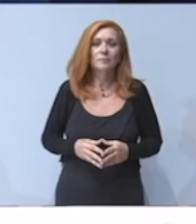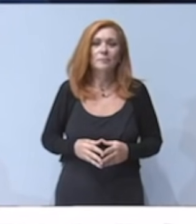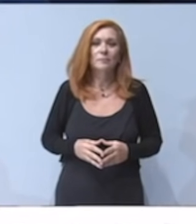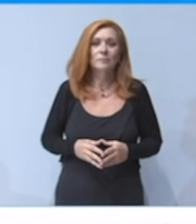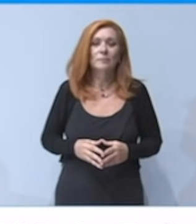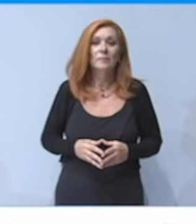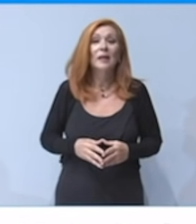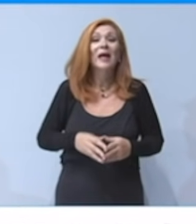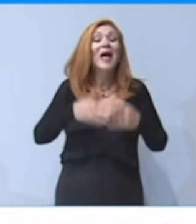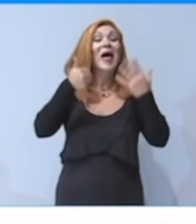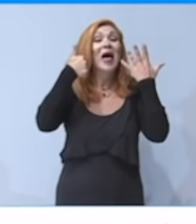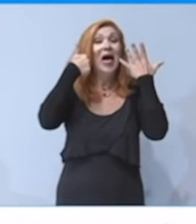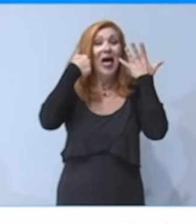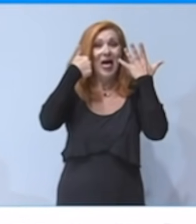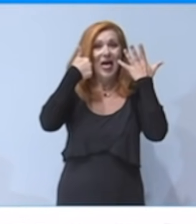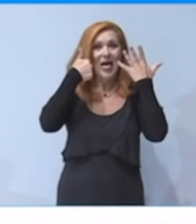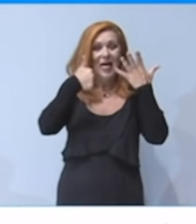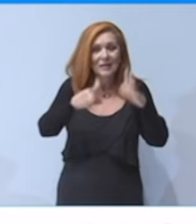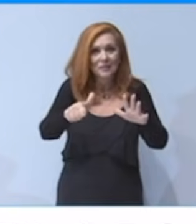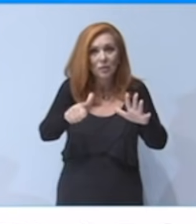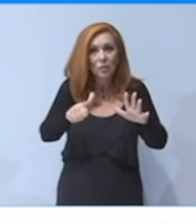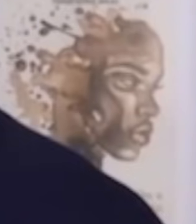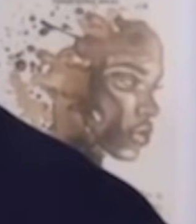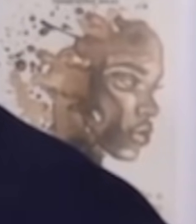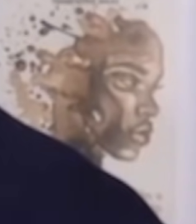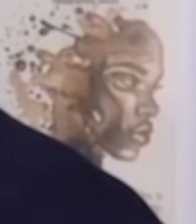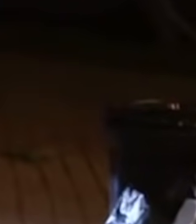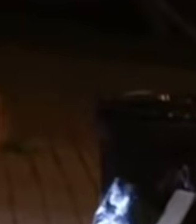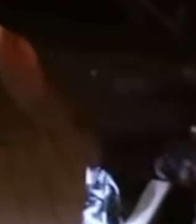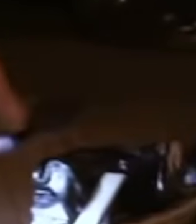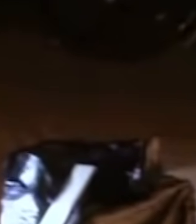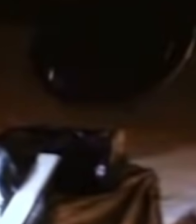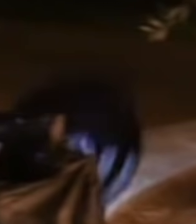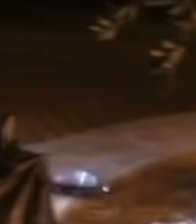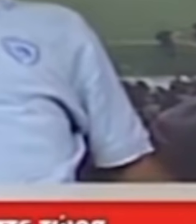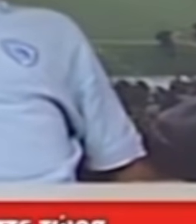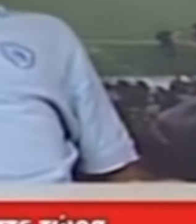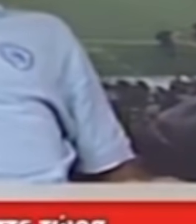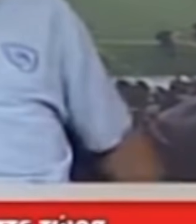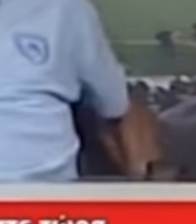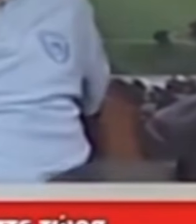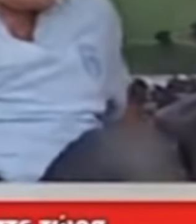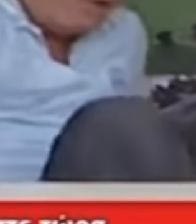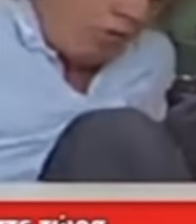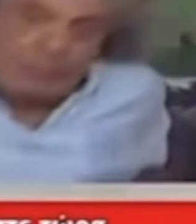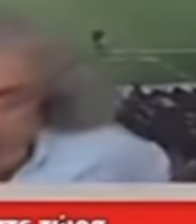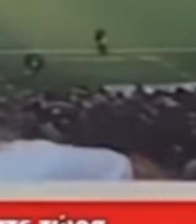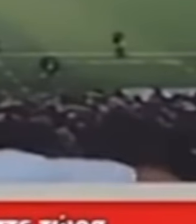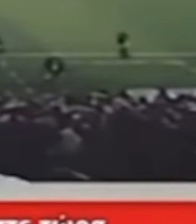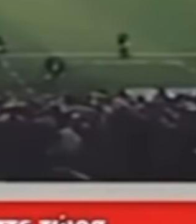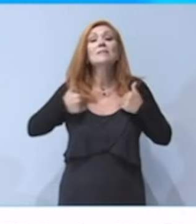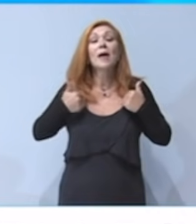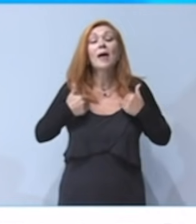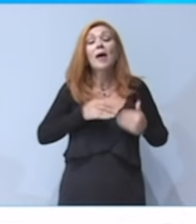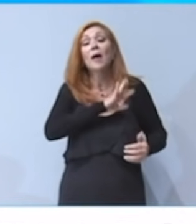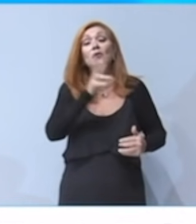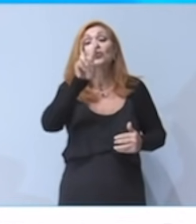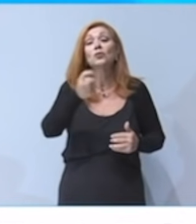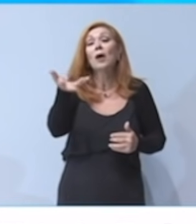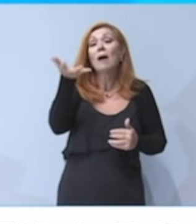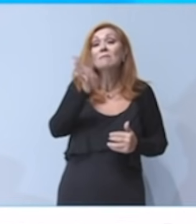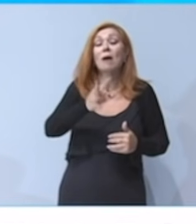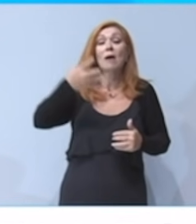Τα 600 θα κατευθύνονται στους εργοδότες. Τι? Τα 600 θα κατευθύνονται στους εργοδότες.